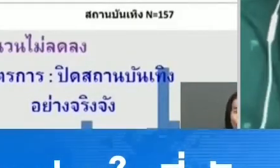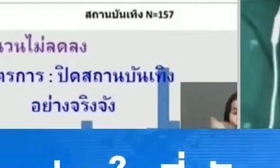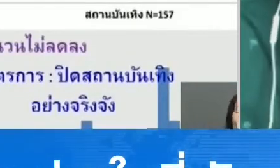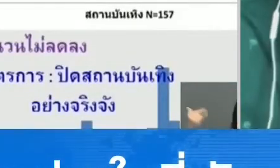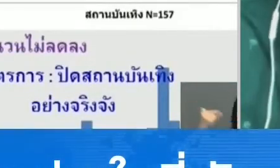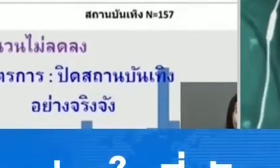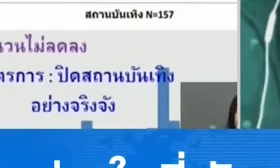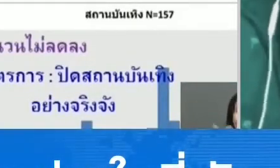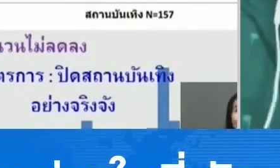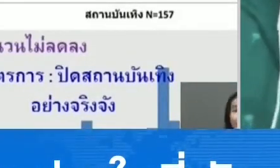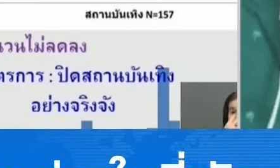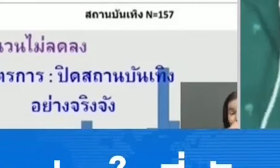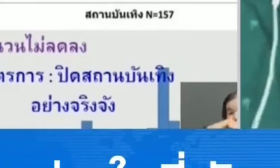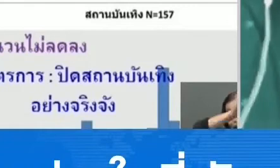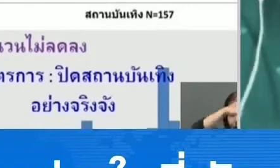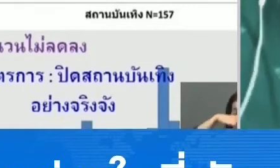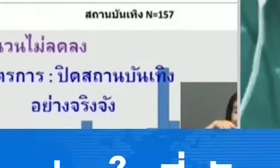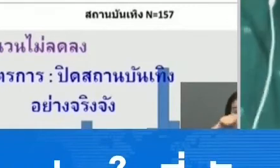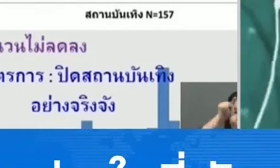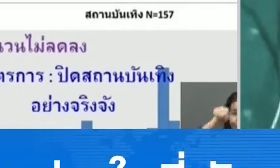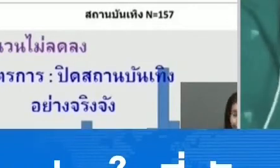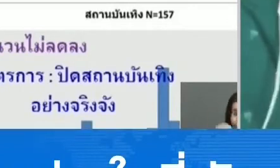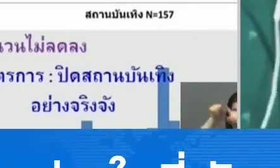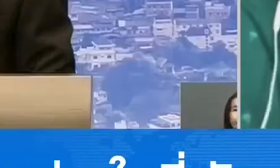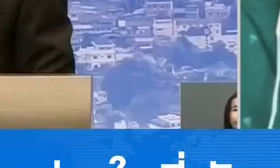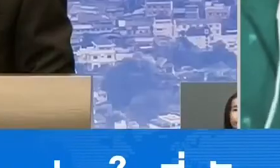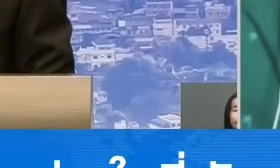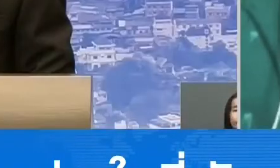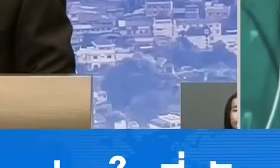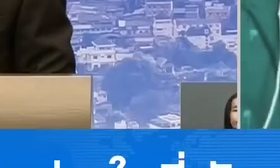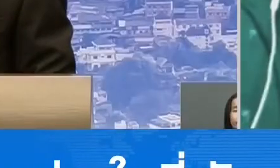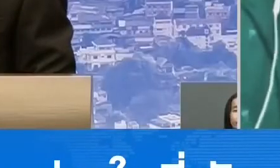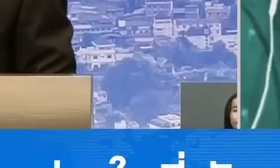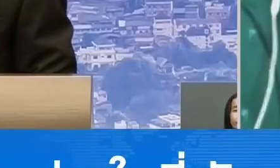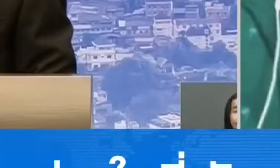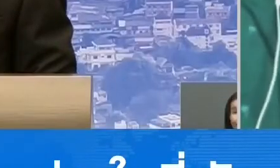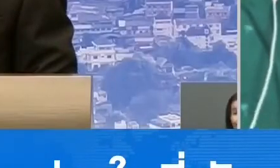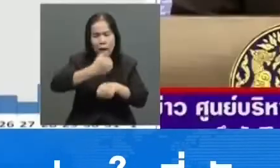ในบ้านคือสิ่งที่คุณหมอทวีสินย้ำระหว่างการแถลงข่าวในวันนี้ว่าละเลยไม่ได้ครับ